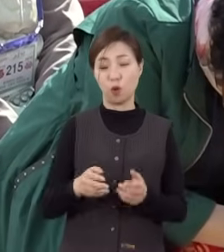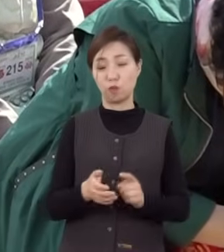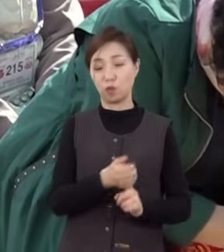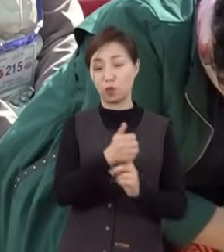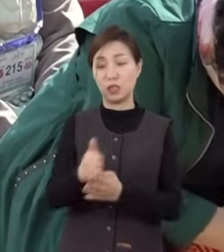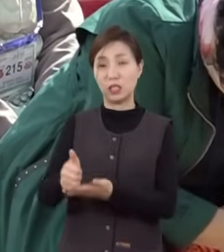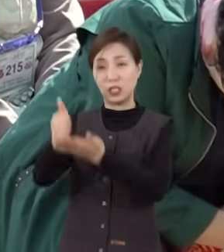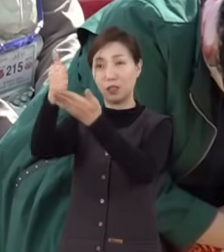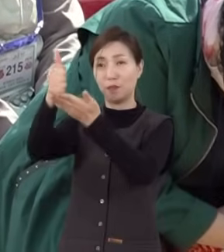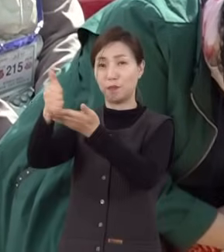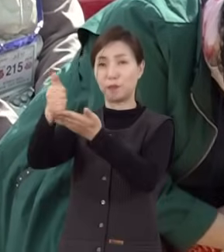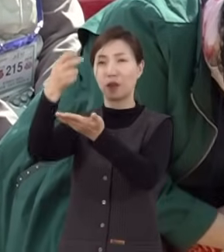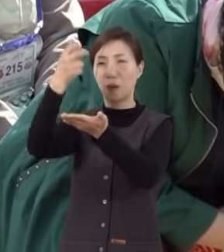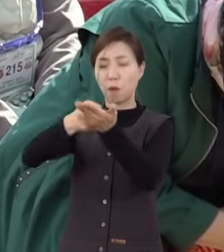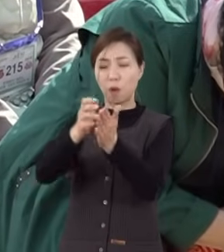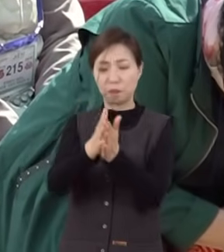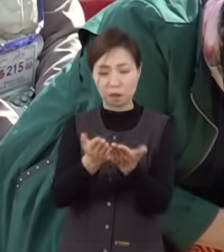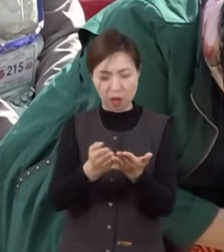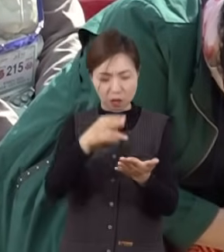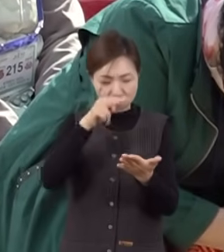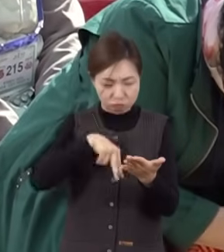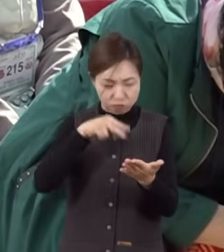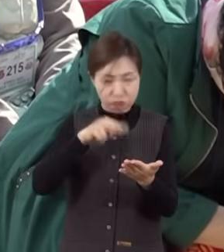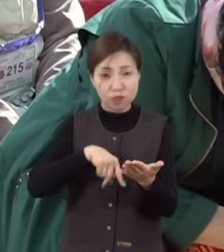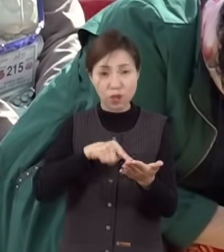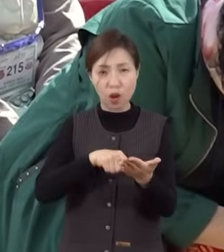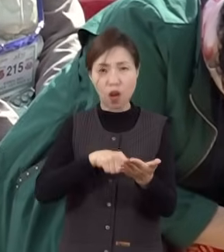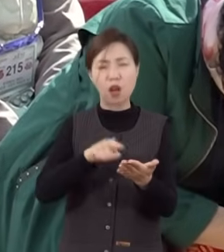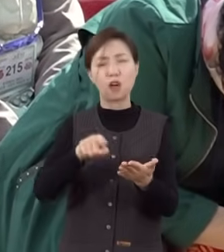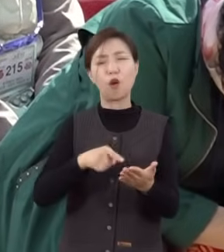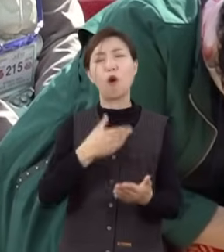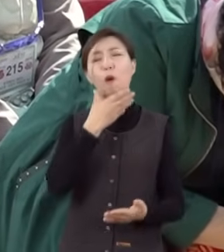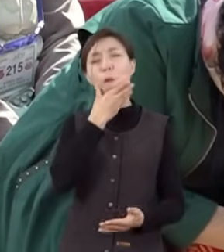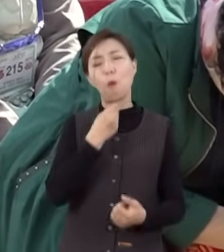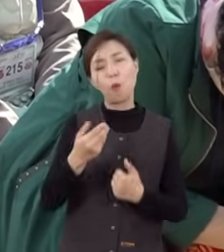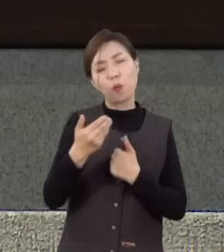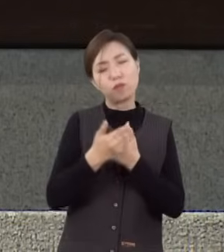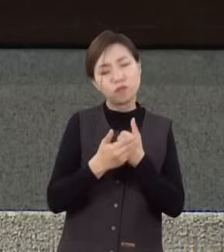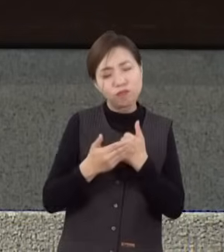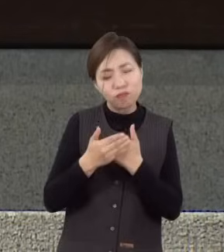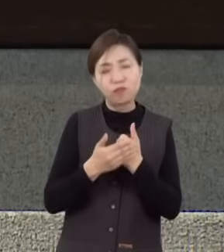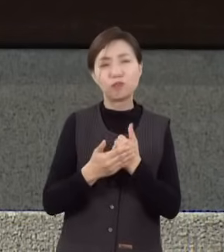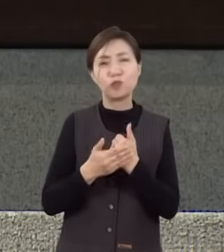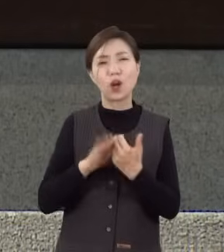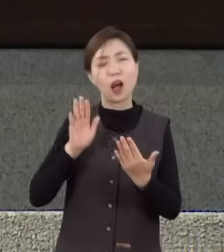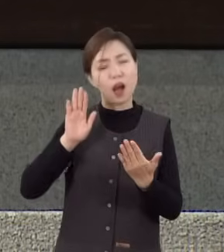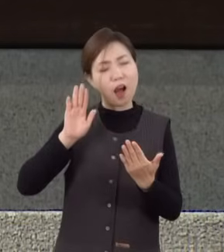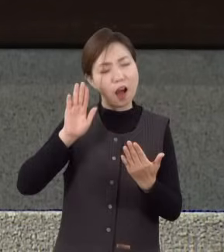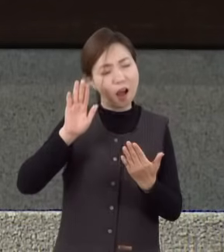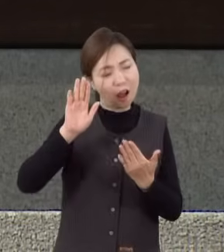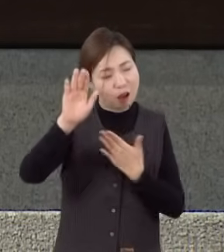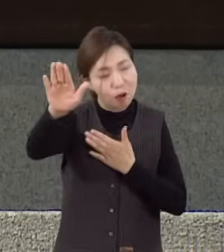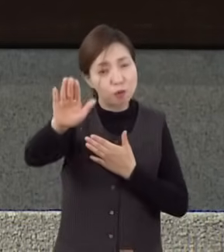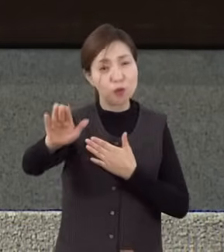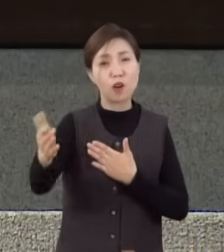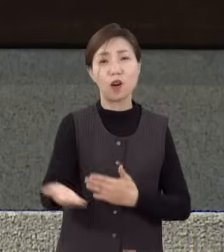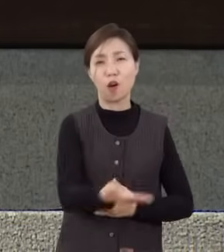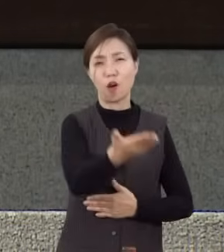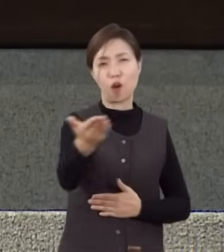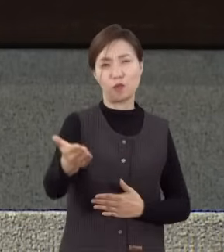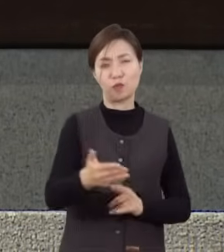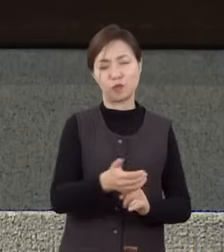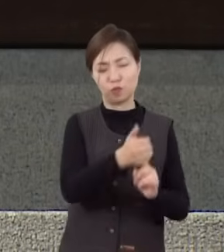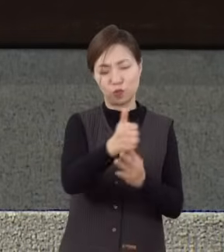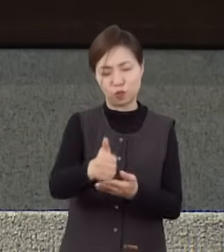외운 그 공덕의 힘이 여러분들을 반드시 미래 세상에 깨달음의 길로 인도해 주실